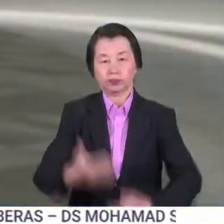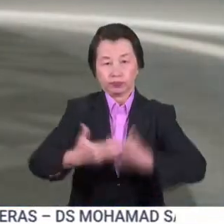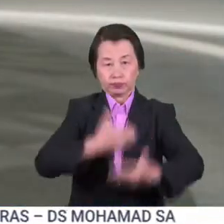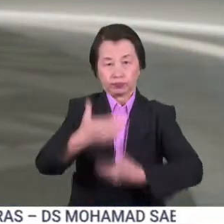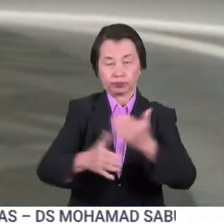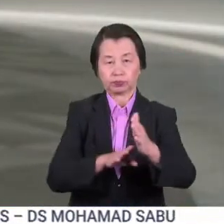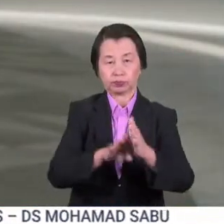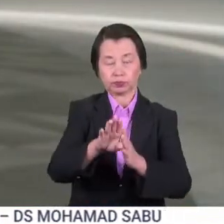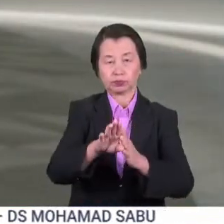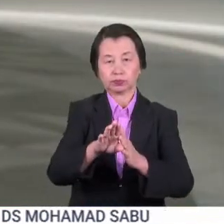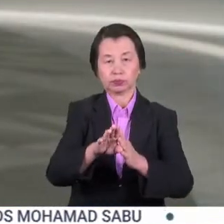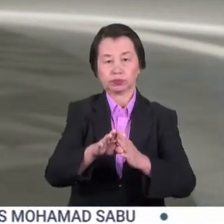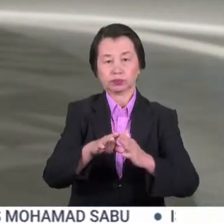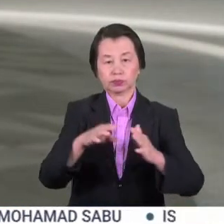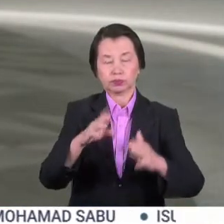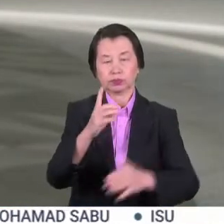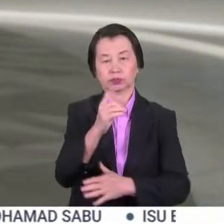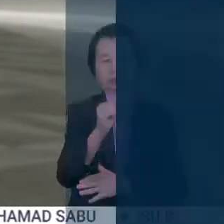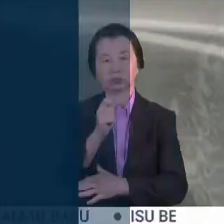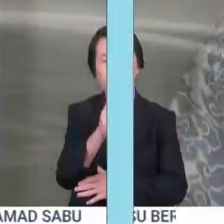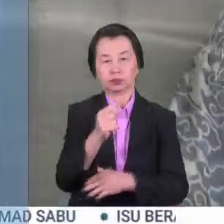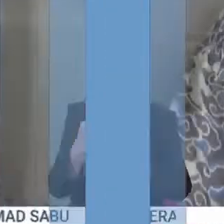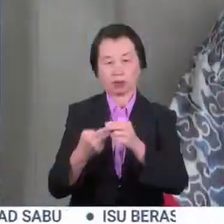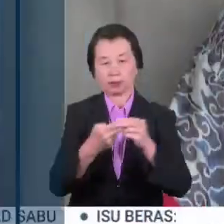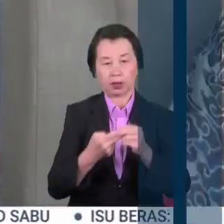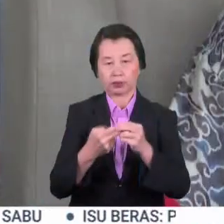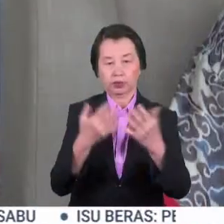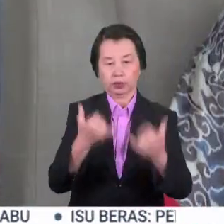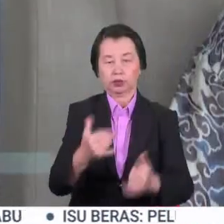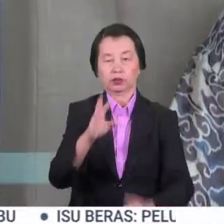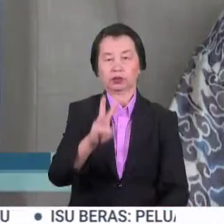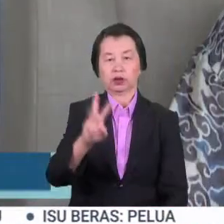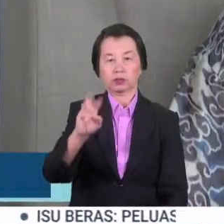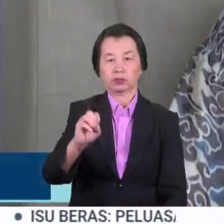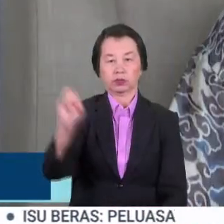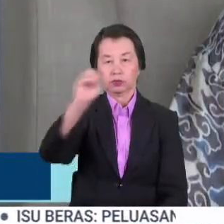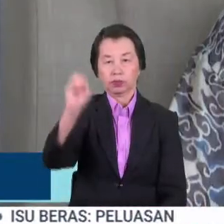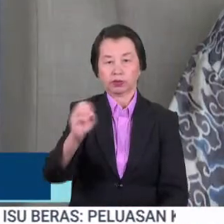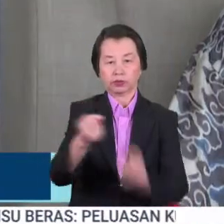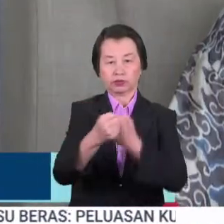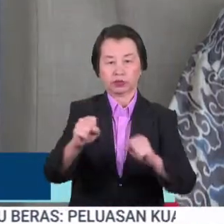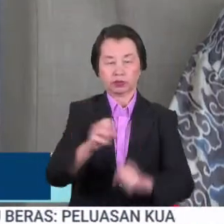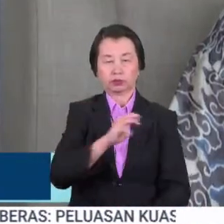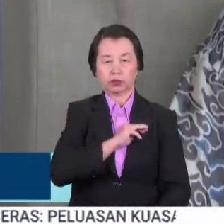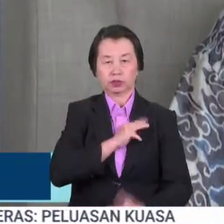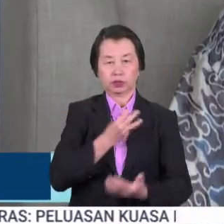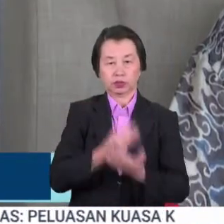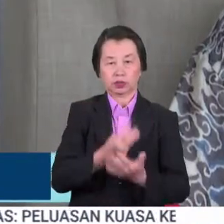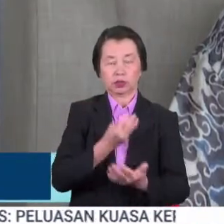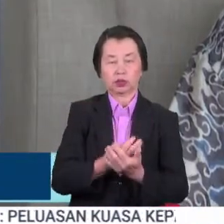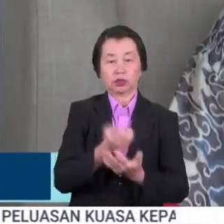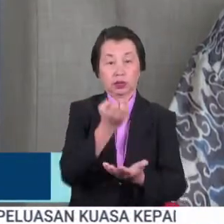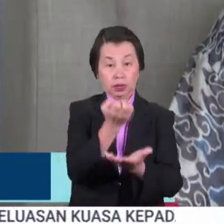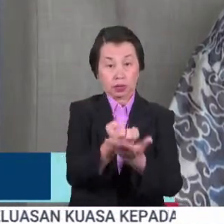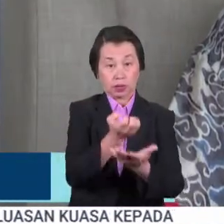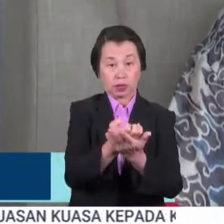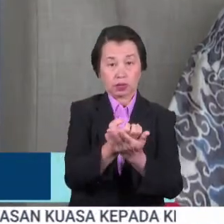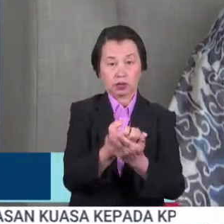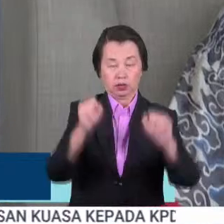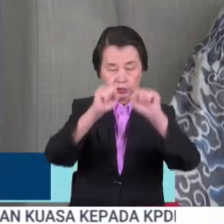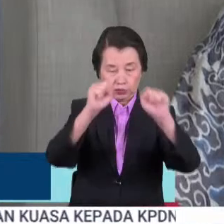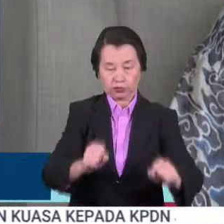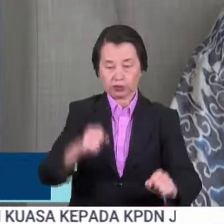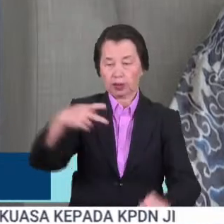Proses pembangunan sistem pakaran data utama padu kini 60% siap. Menteri Ekonomi berkata sistem padu akan